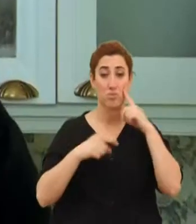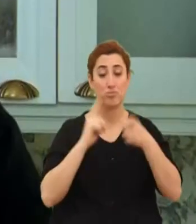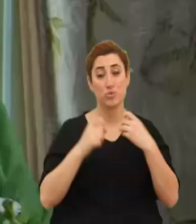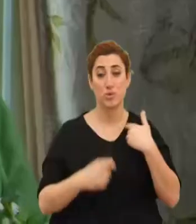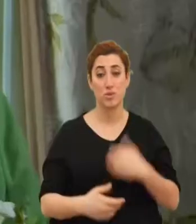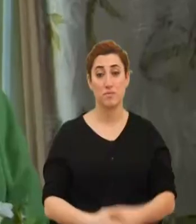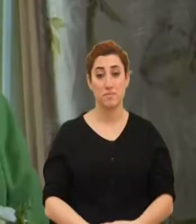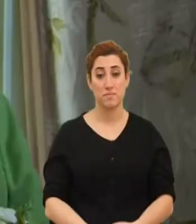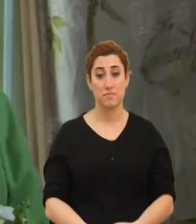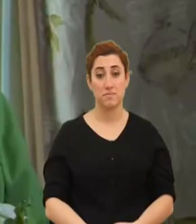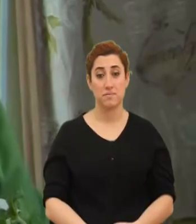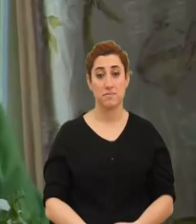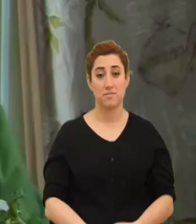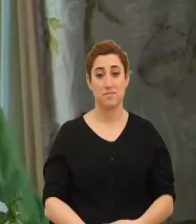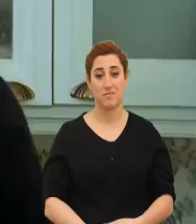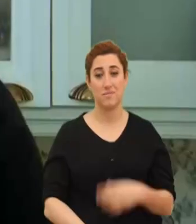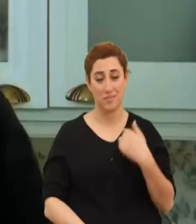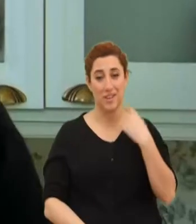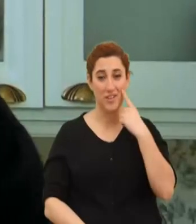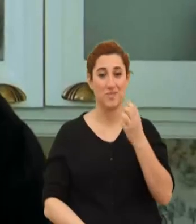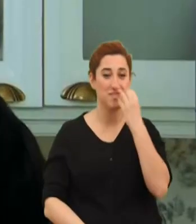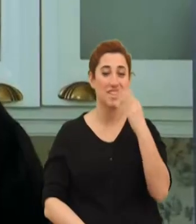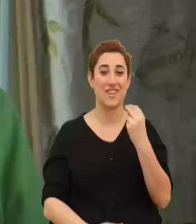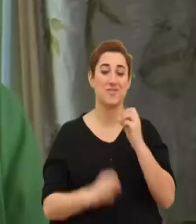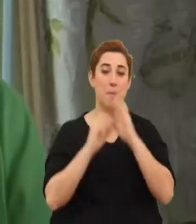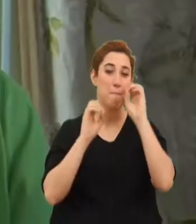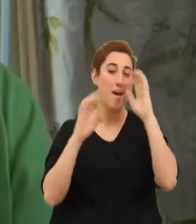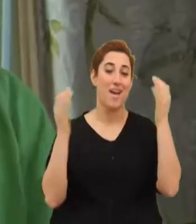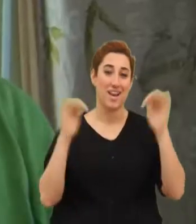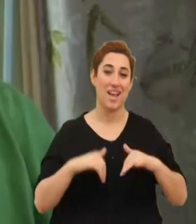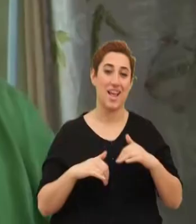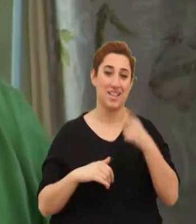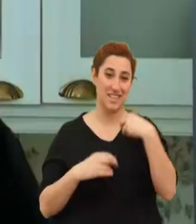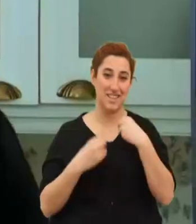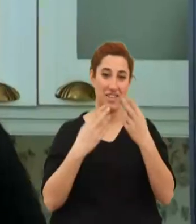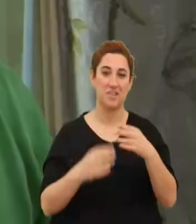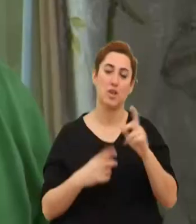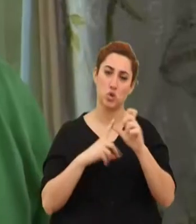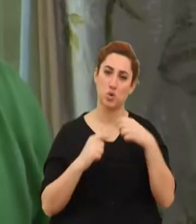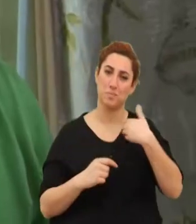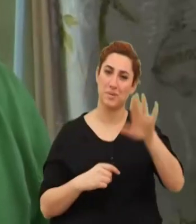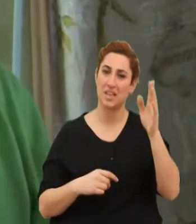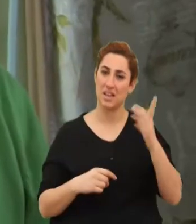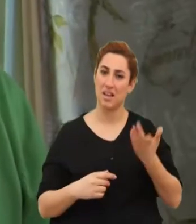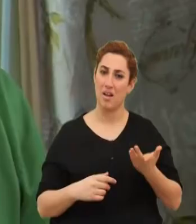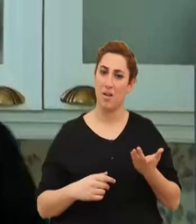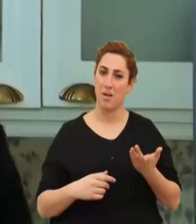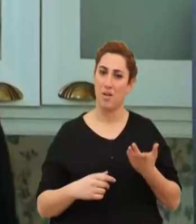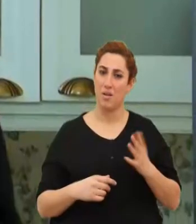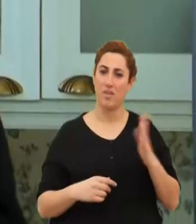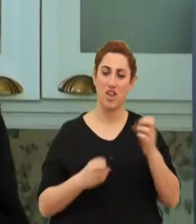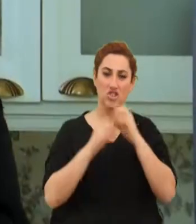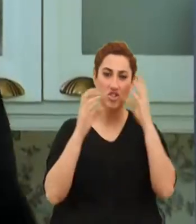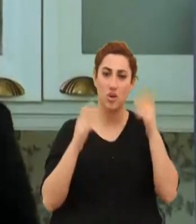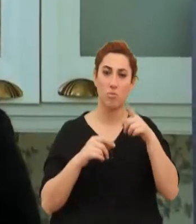bulurum artık. Görüyor musun kız? Bahar gibi. Çiçekleri nasıl açtı? Sana veriyorum bunu. Ya Şükrü bir de git Allah aşkına ya. Ne